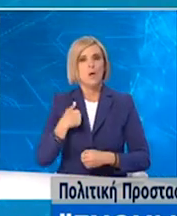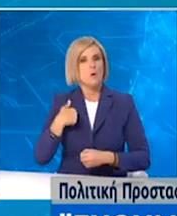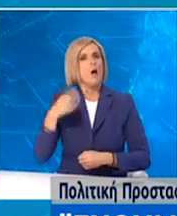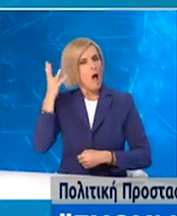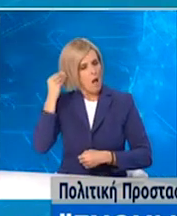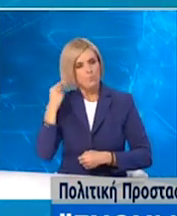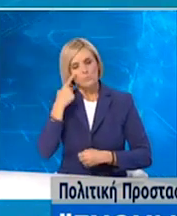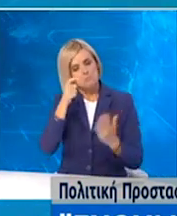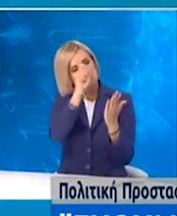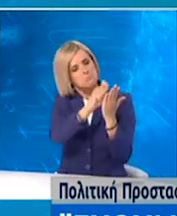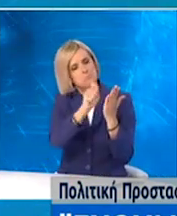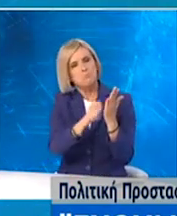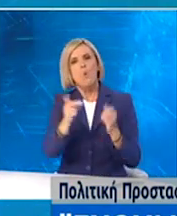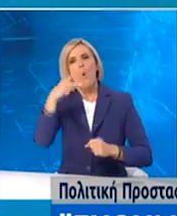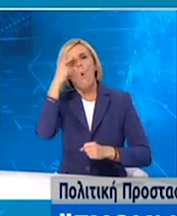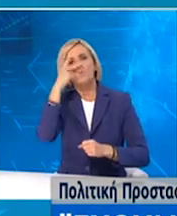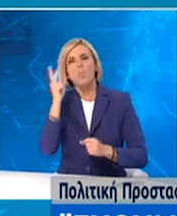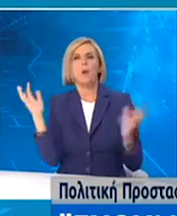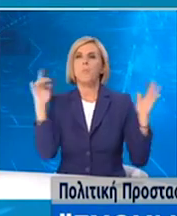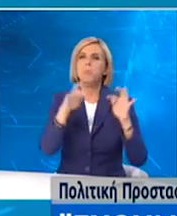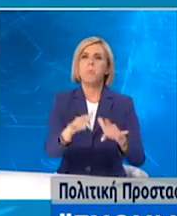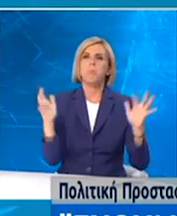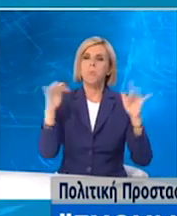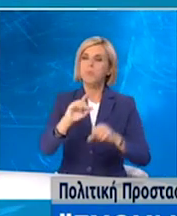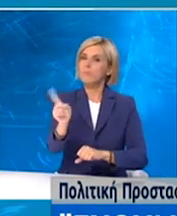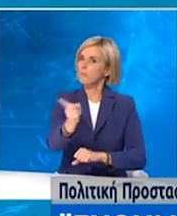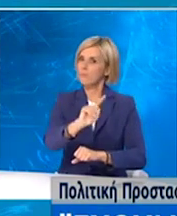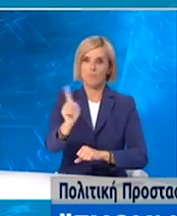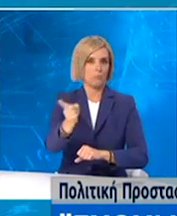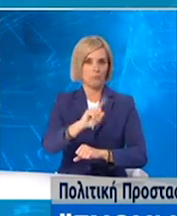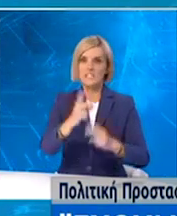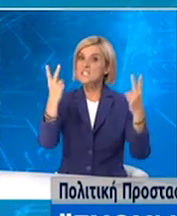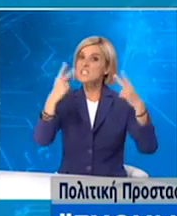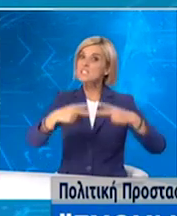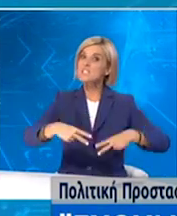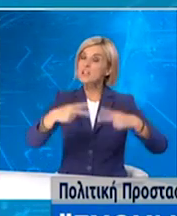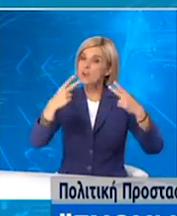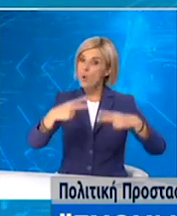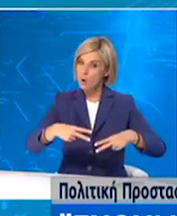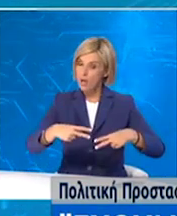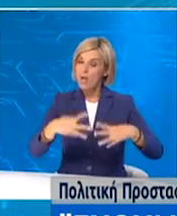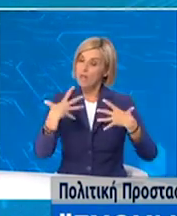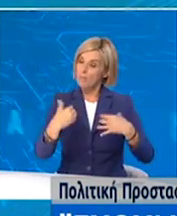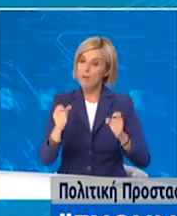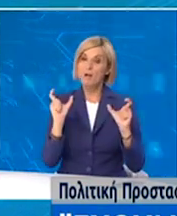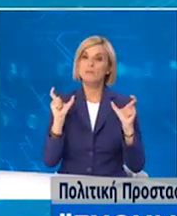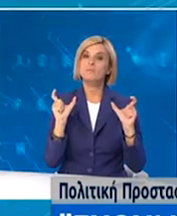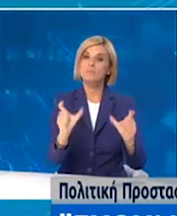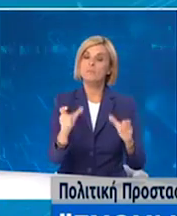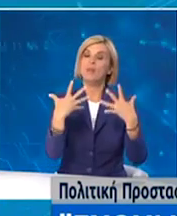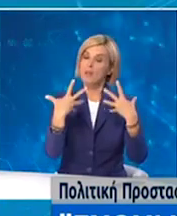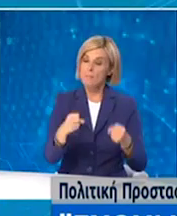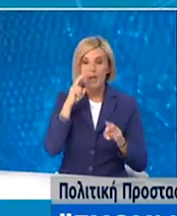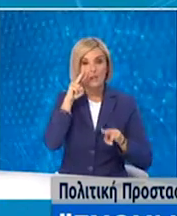γράφεται ότι ανεξέλεγκτα μπαίνει ο κόσμος, είναι κλειστά τα σύνορά μας. Αυτοί οι οποίοι μπαίνουν είναι οι Έλληνες πολίτες και όσοι